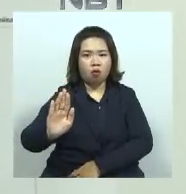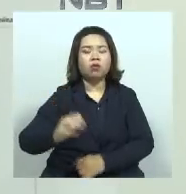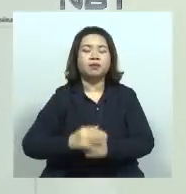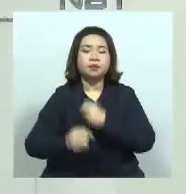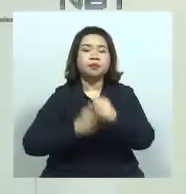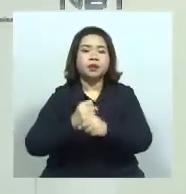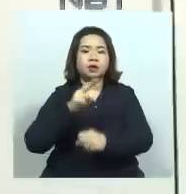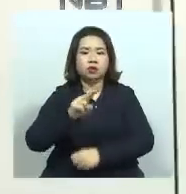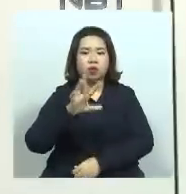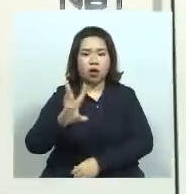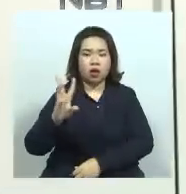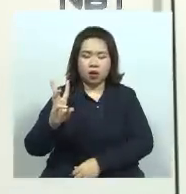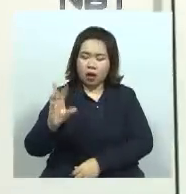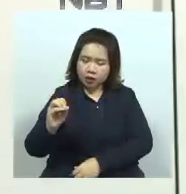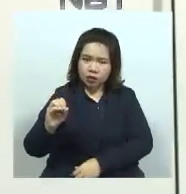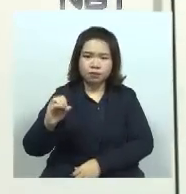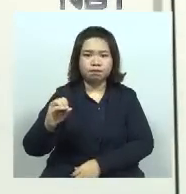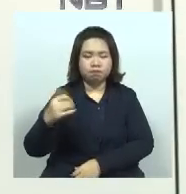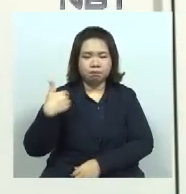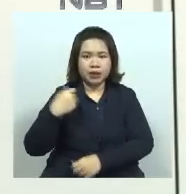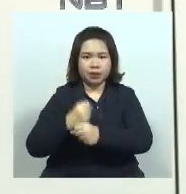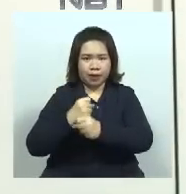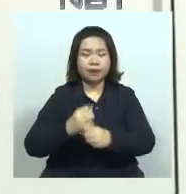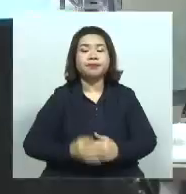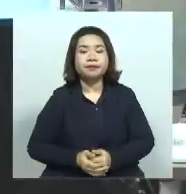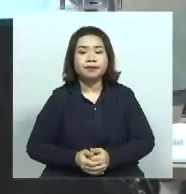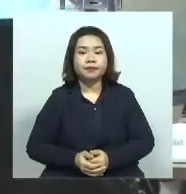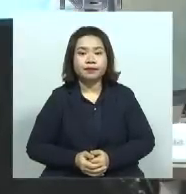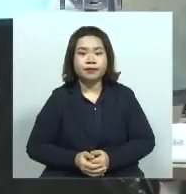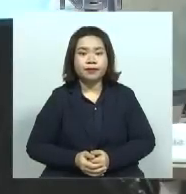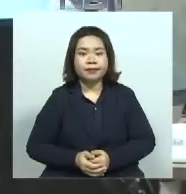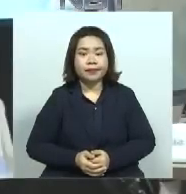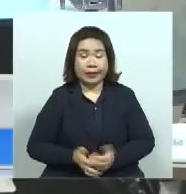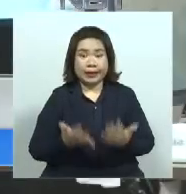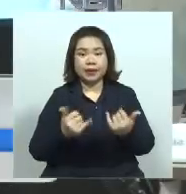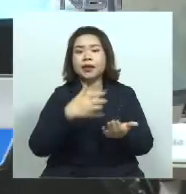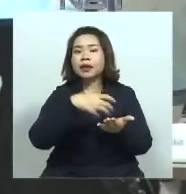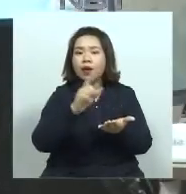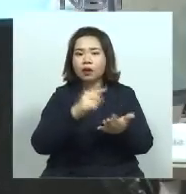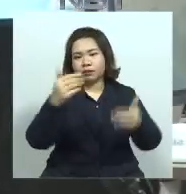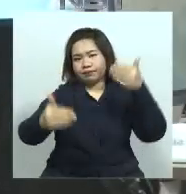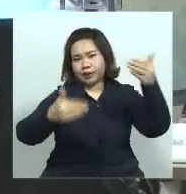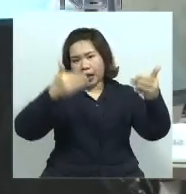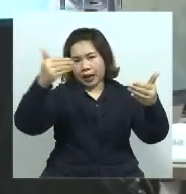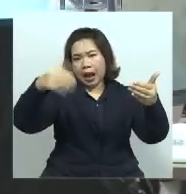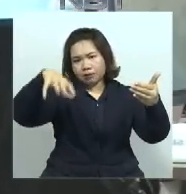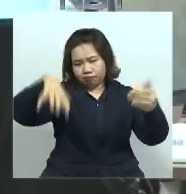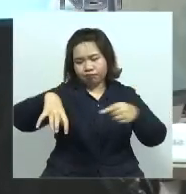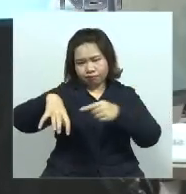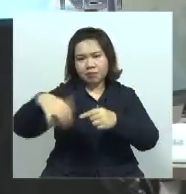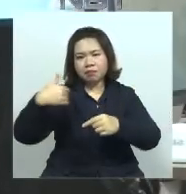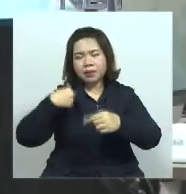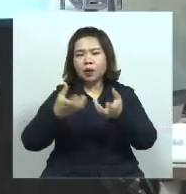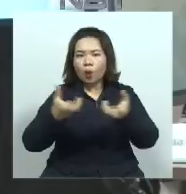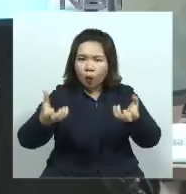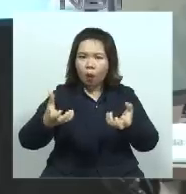ทธศักราช2550ต่อไปครับและทั้งหมดนี้นะครับก็คือบรรยากาศนะครับแล้วก็การจัดแสดงนวัตกรรม